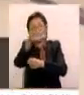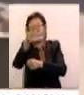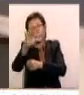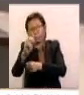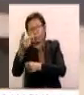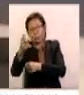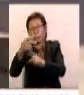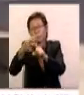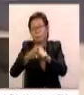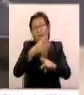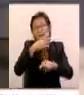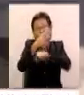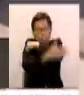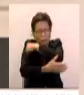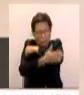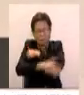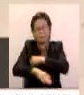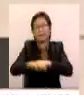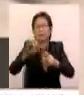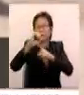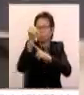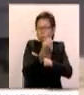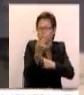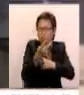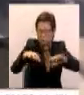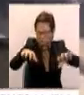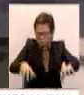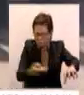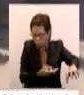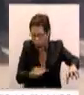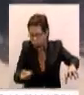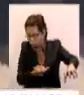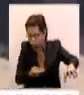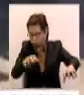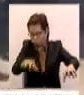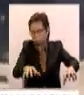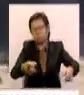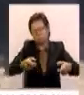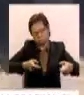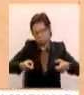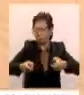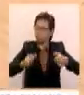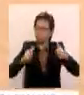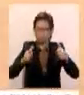kilometer dari Khartoum. Situasi di kedua-dua kawasan tersebut bagaimanapun terkawal.